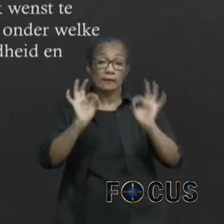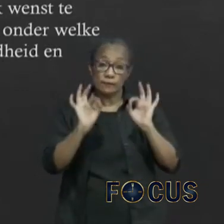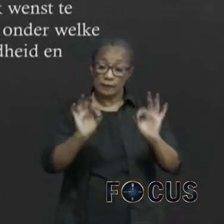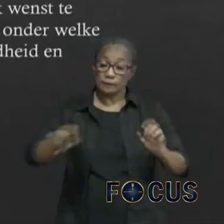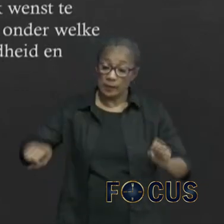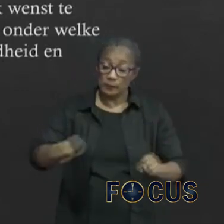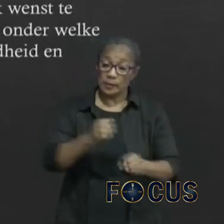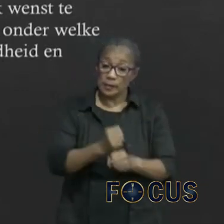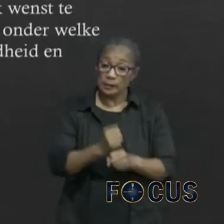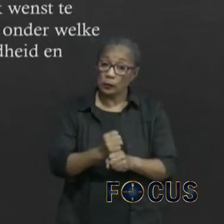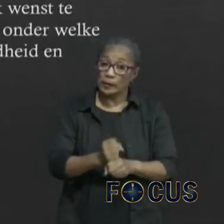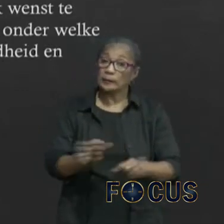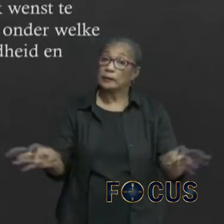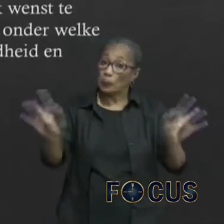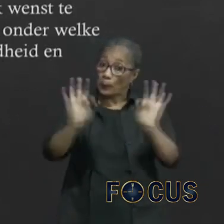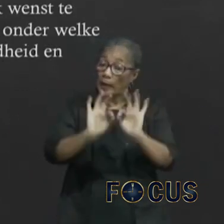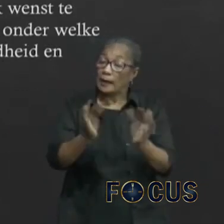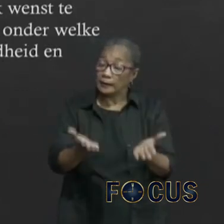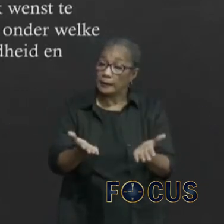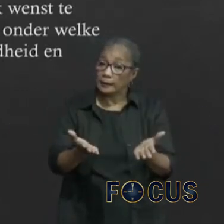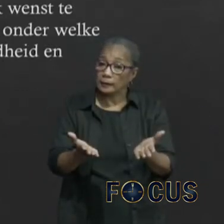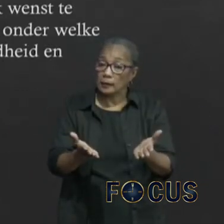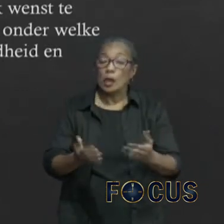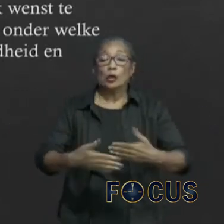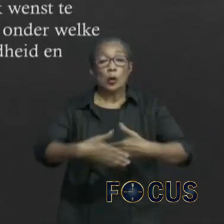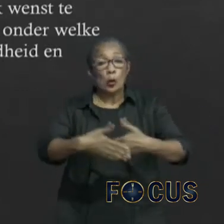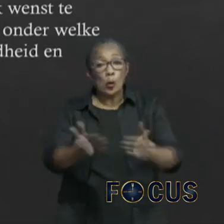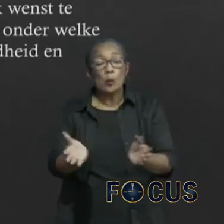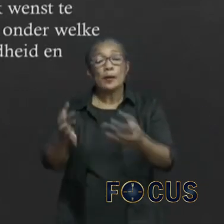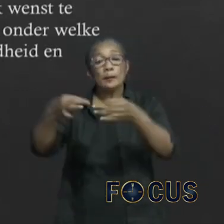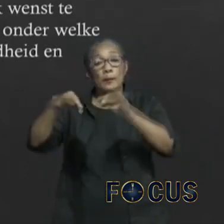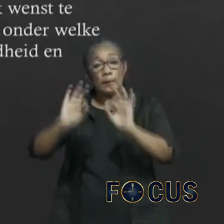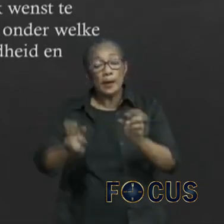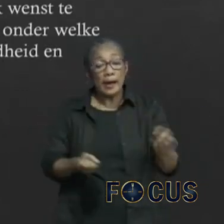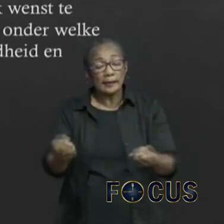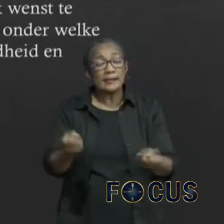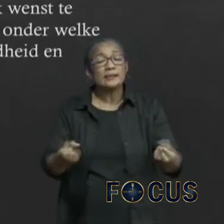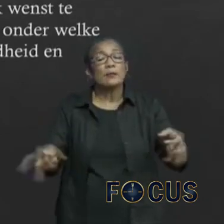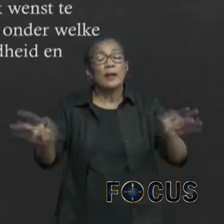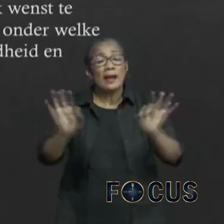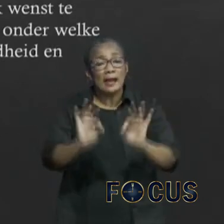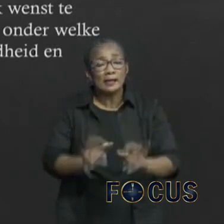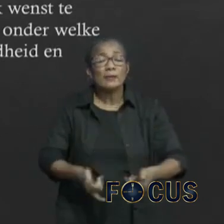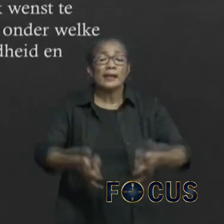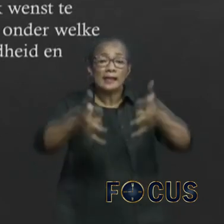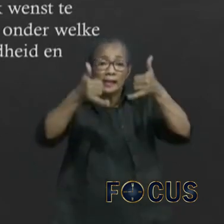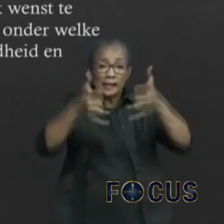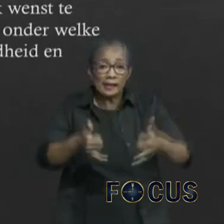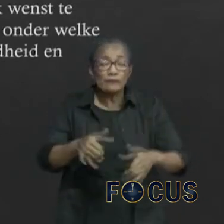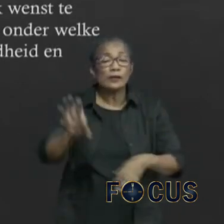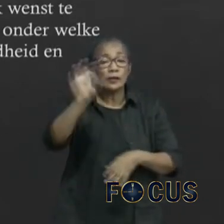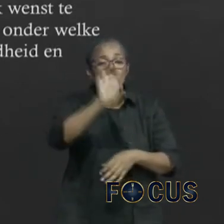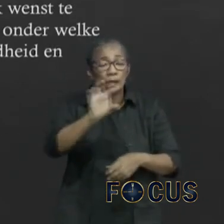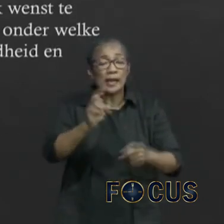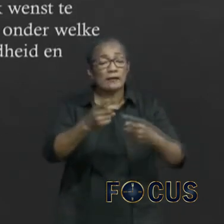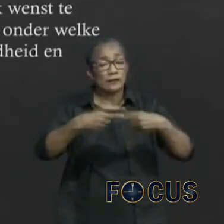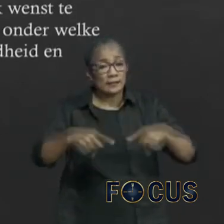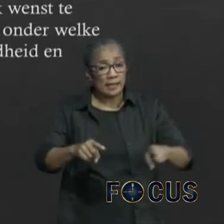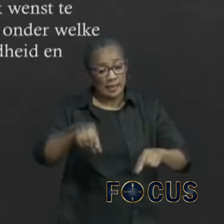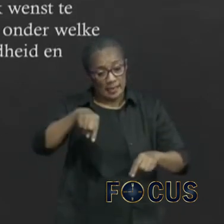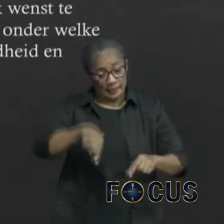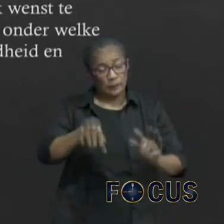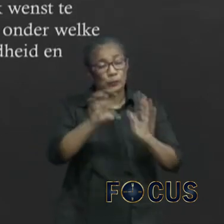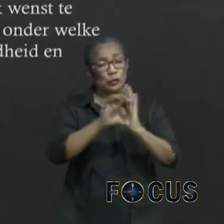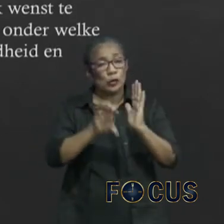medewerkers en reizigers voorop. De openbaar vervoer is een te belangrijk sector met veel regionale verschillen. In dit